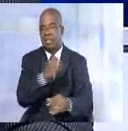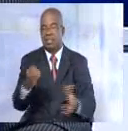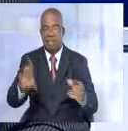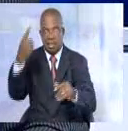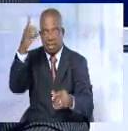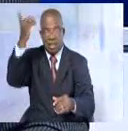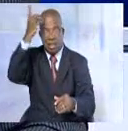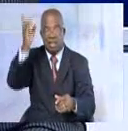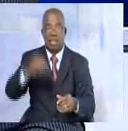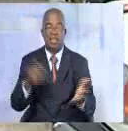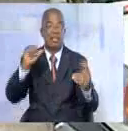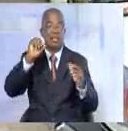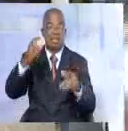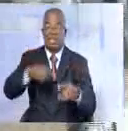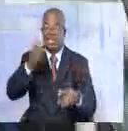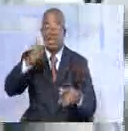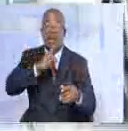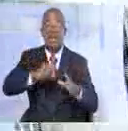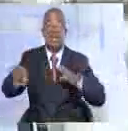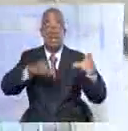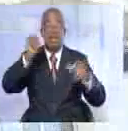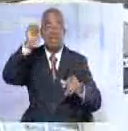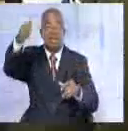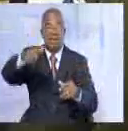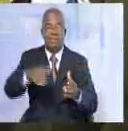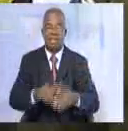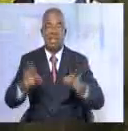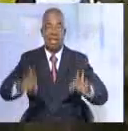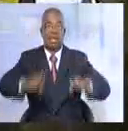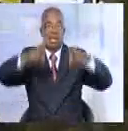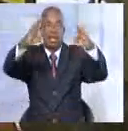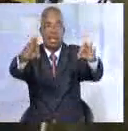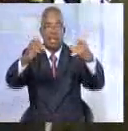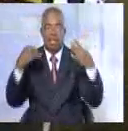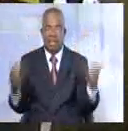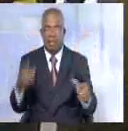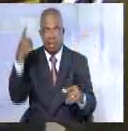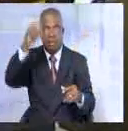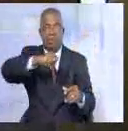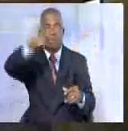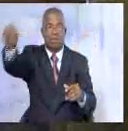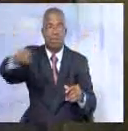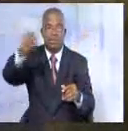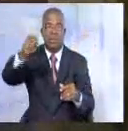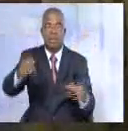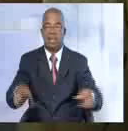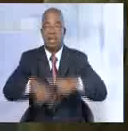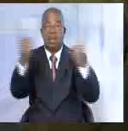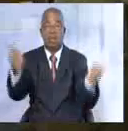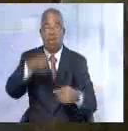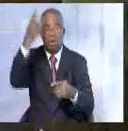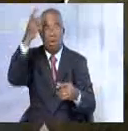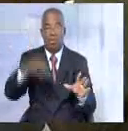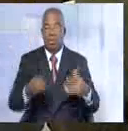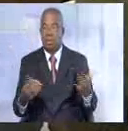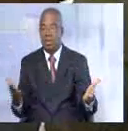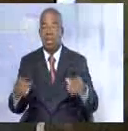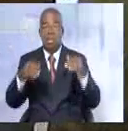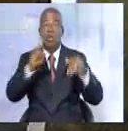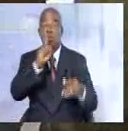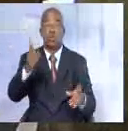pour demain sont reportées à samedi prochain. Les partis politiques se sont entendus sur ce report pour que les élections se déroulent dans